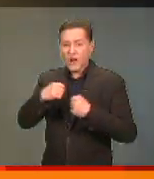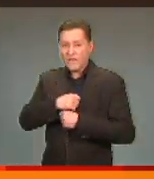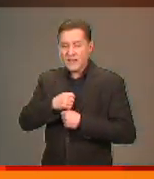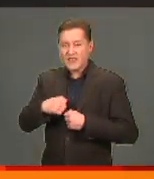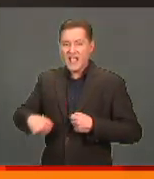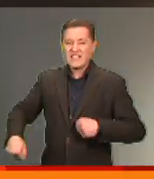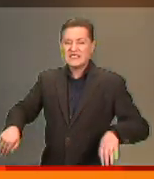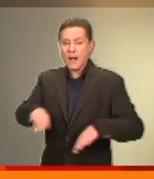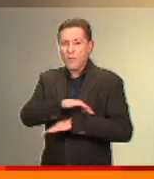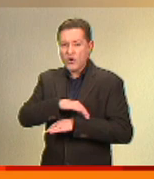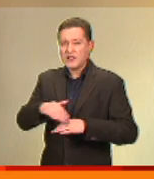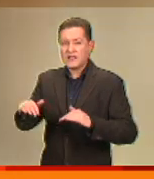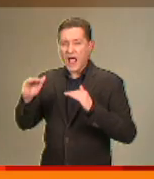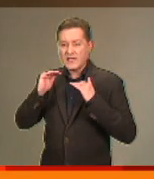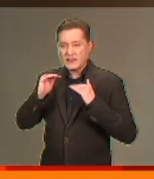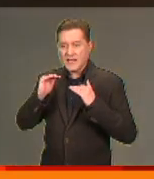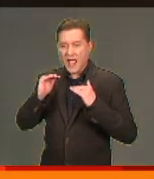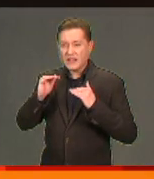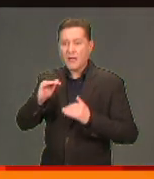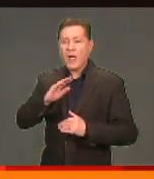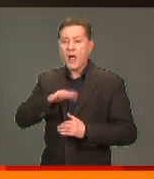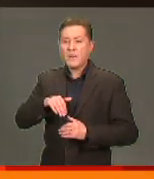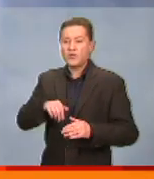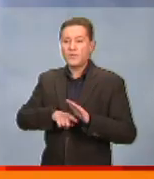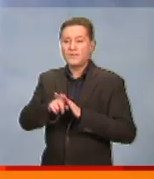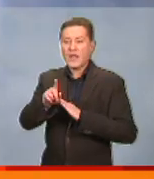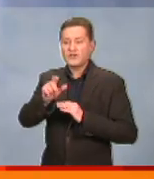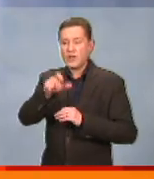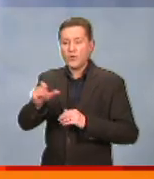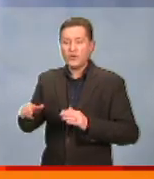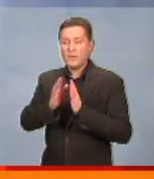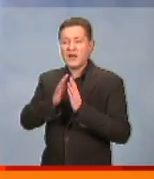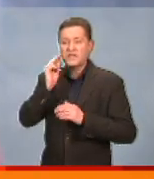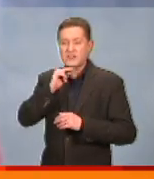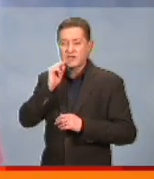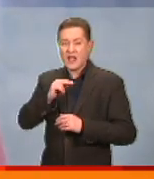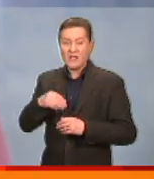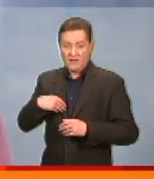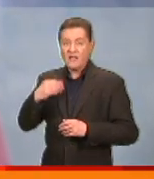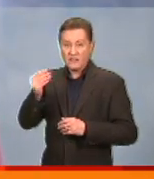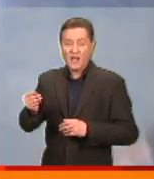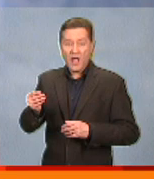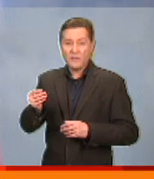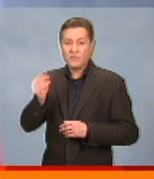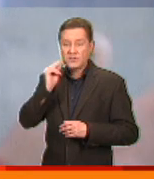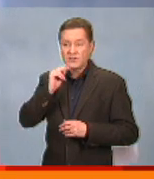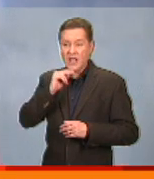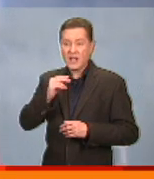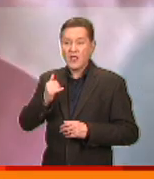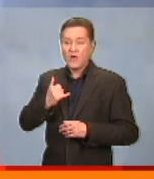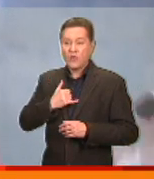замотана цим одіялом. Потім почали люди просити чай. Говорить, я дам ногу, у мене в там, моєму